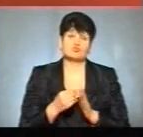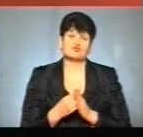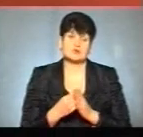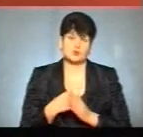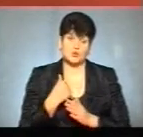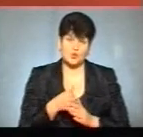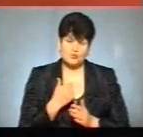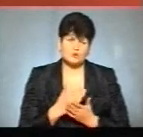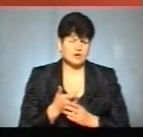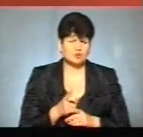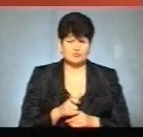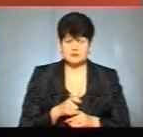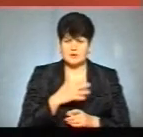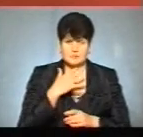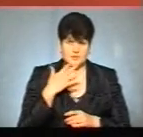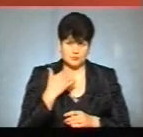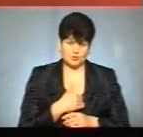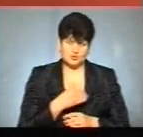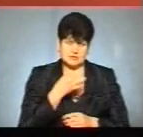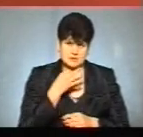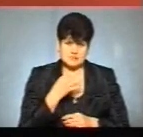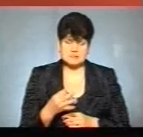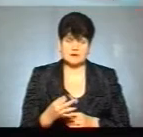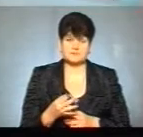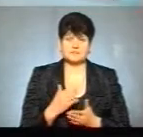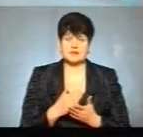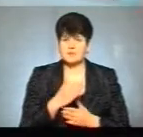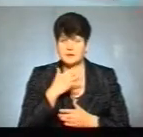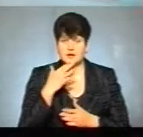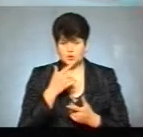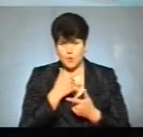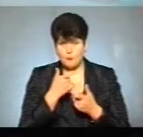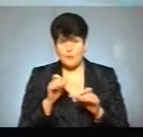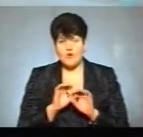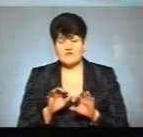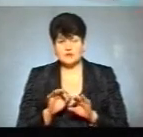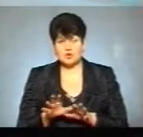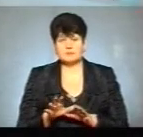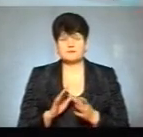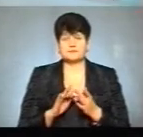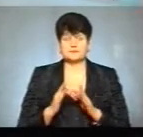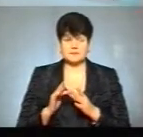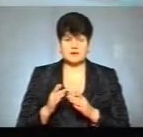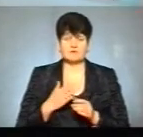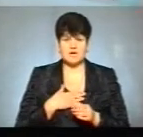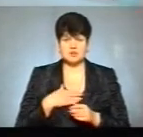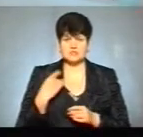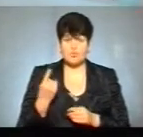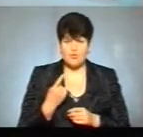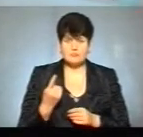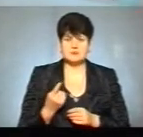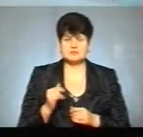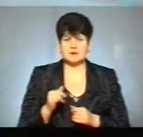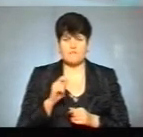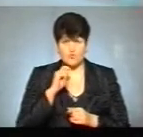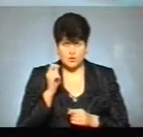тому що є дуже багато, я хотів би це сказати, тому що є дуже багато повідомлень на сайтах, і не тільки в нашій області, а і